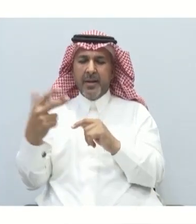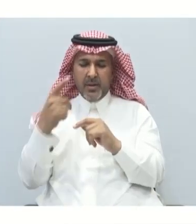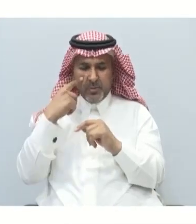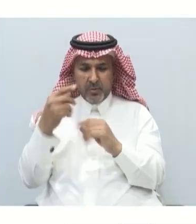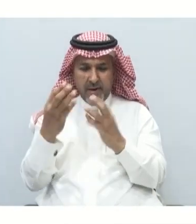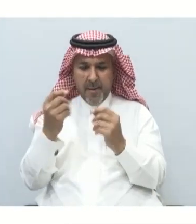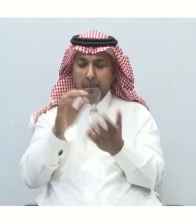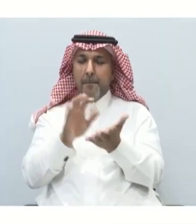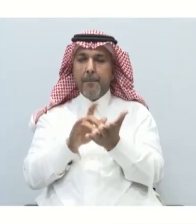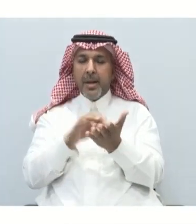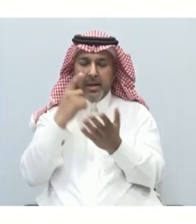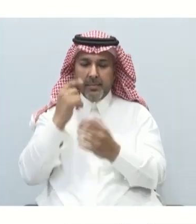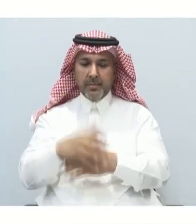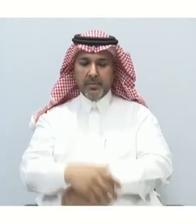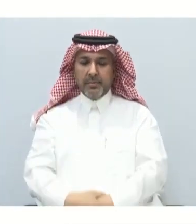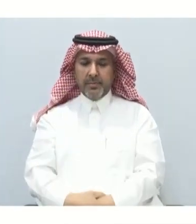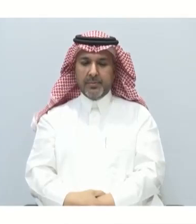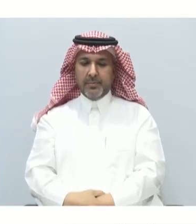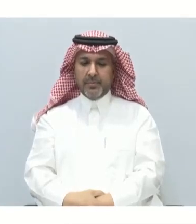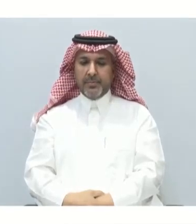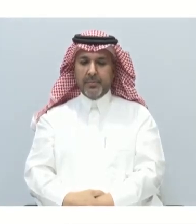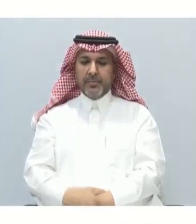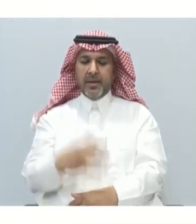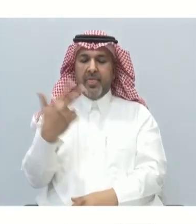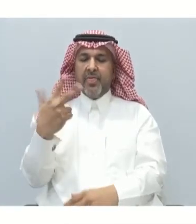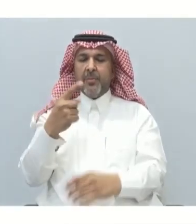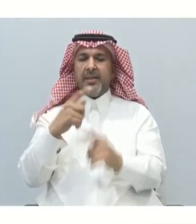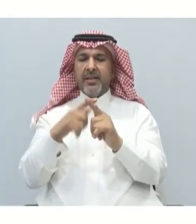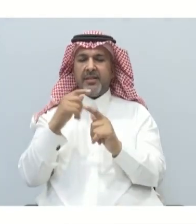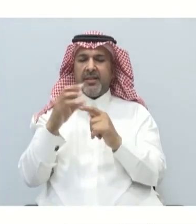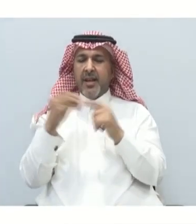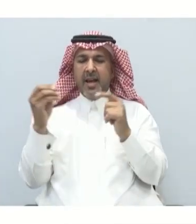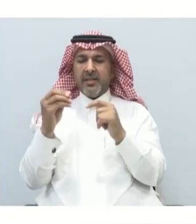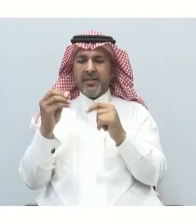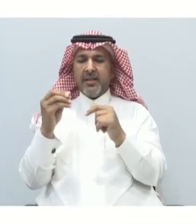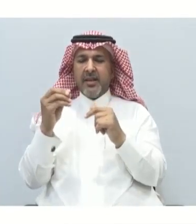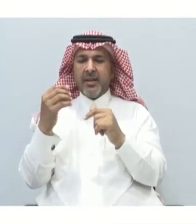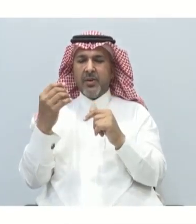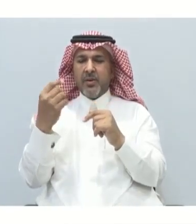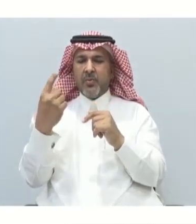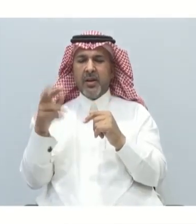ايضا هستخدم الاله الحاسبه في حسابها فاقول 18 ناقصا